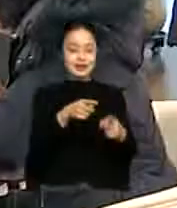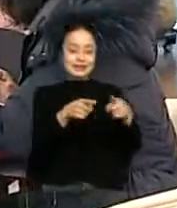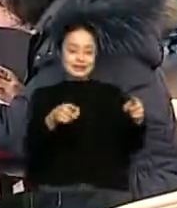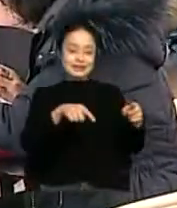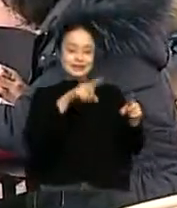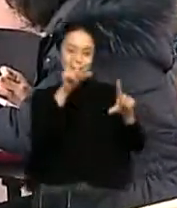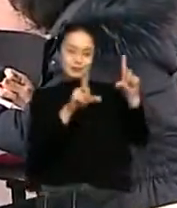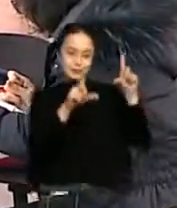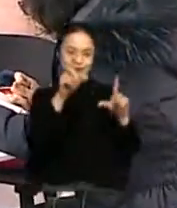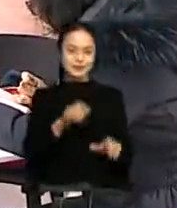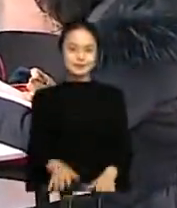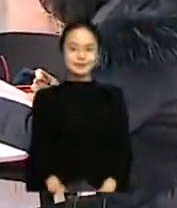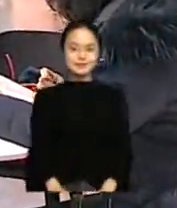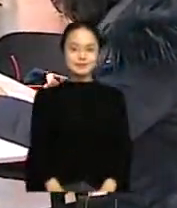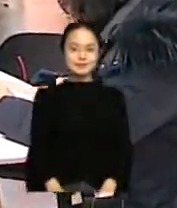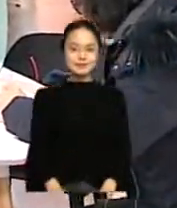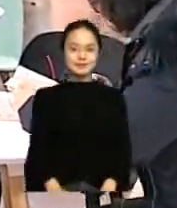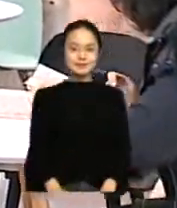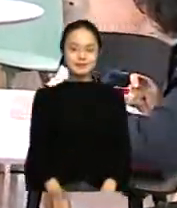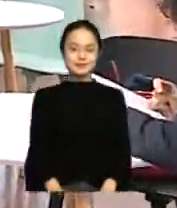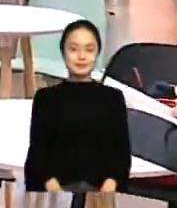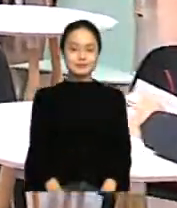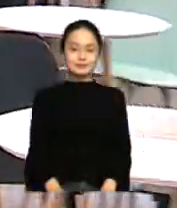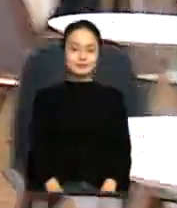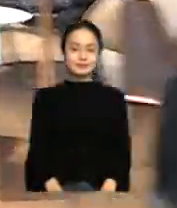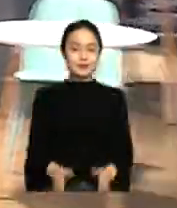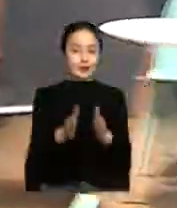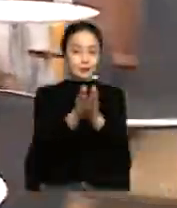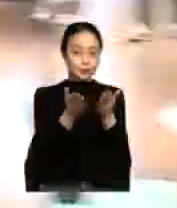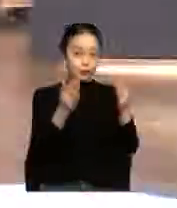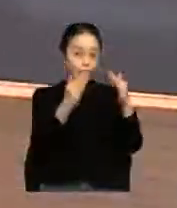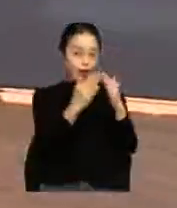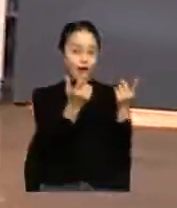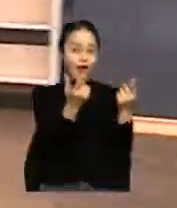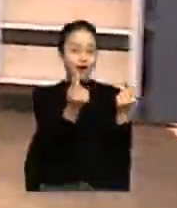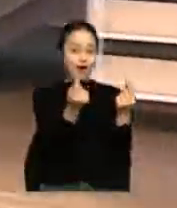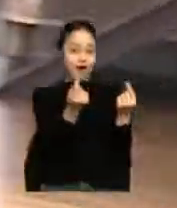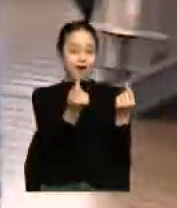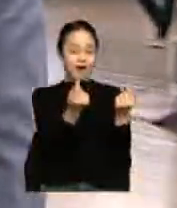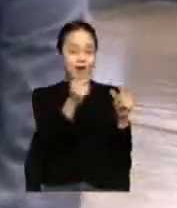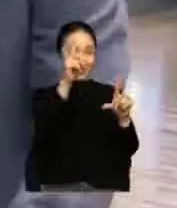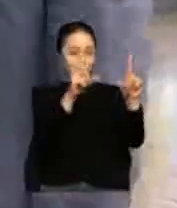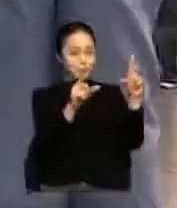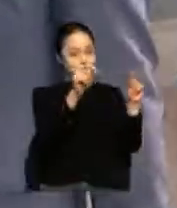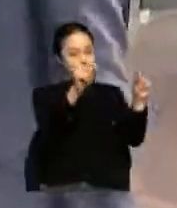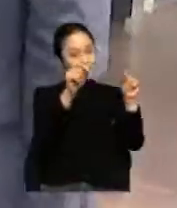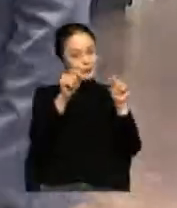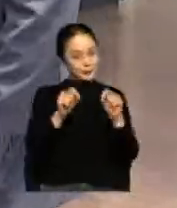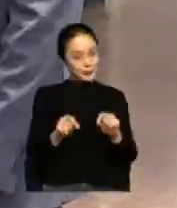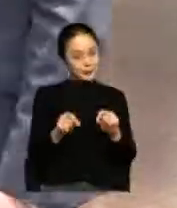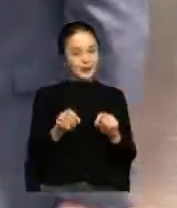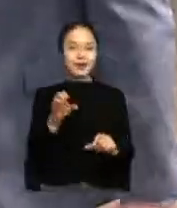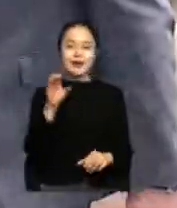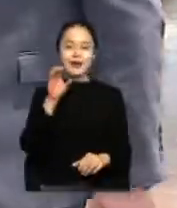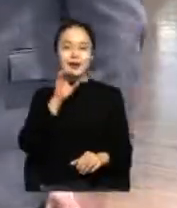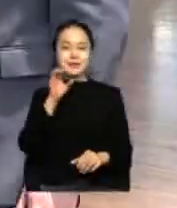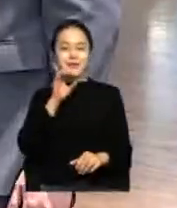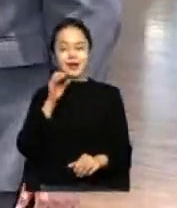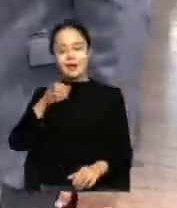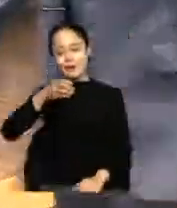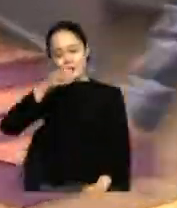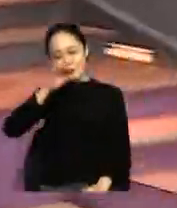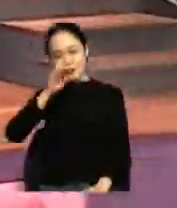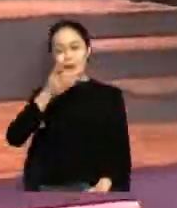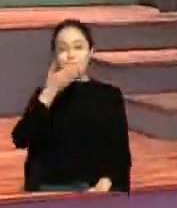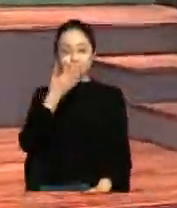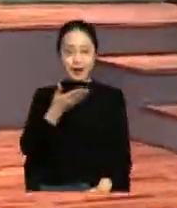비전 갤러리가 있던 이곳은 많은 탁자가 있는 사색의 공간이 됐습니다. 이곳은 소규모 공연도 할 수 있는 계단